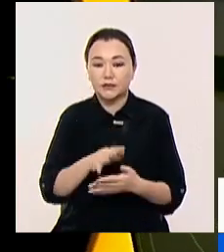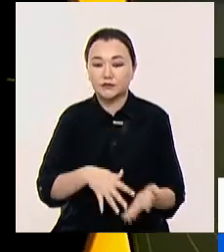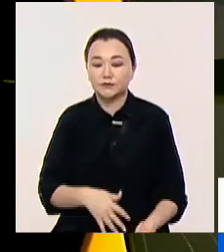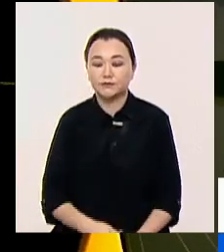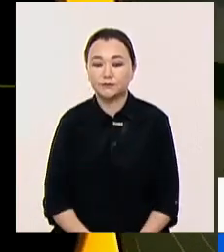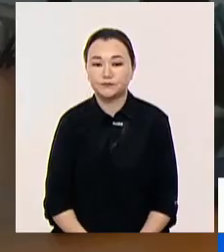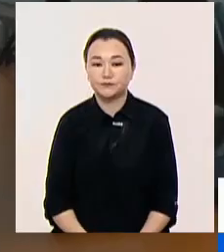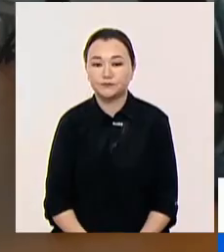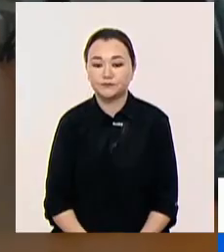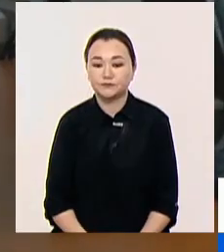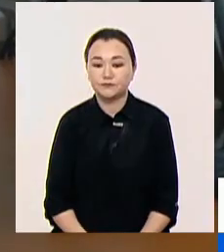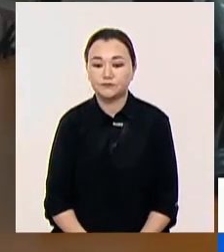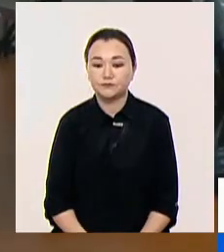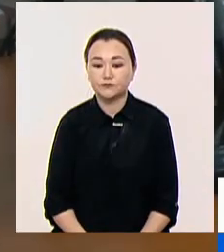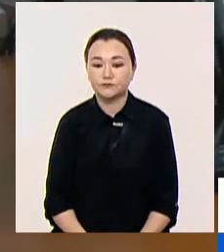Новикова